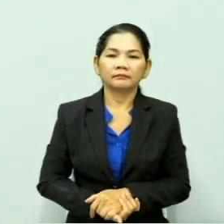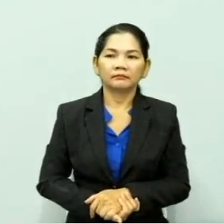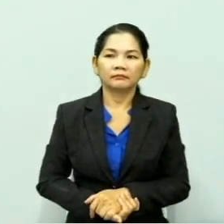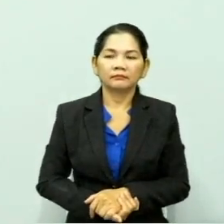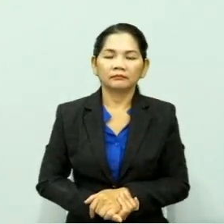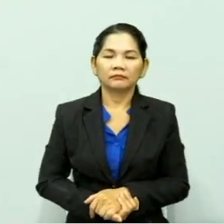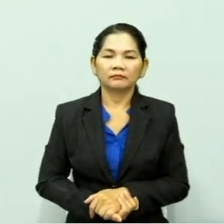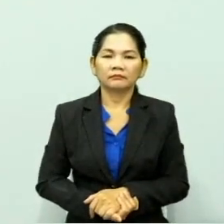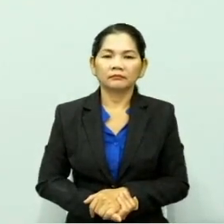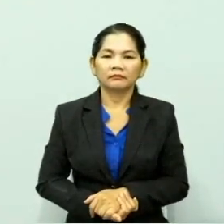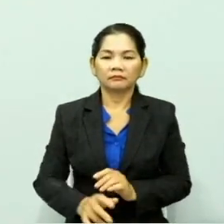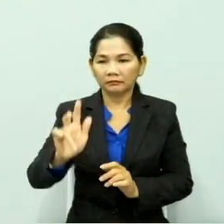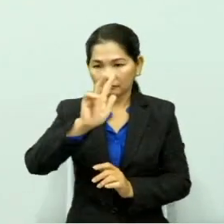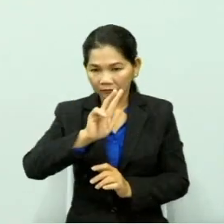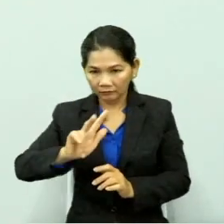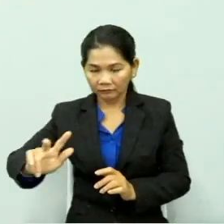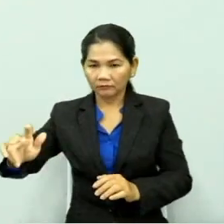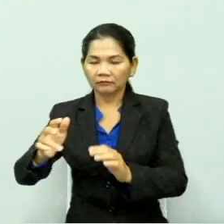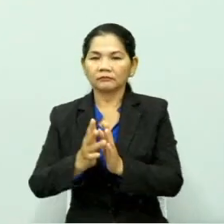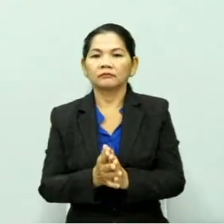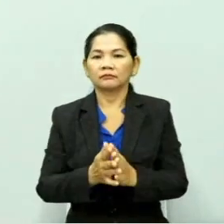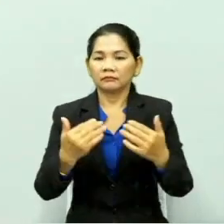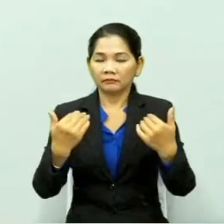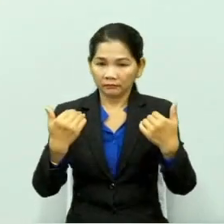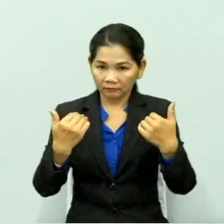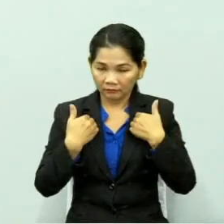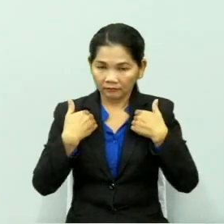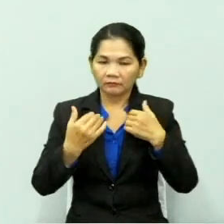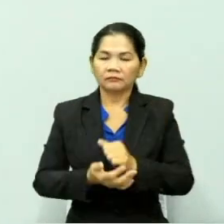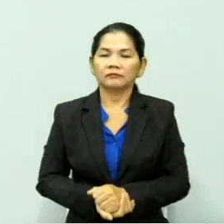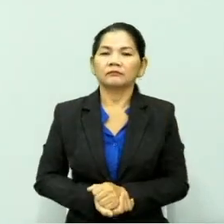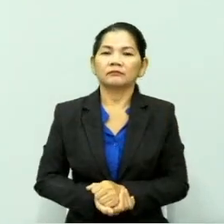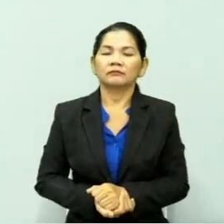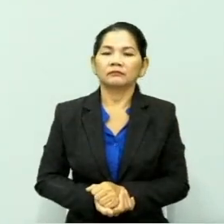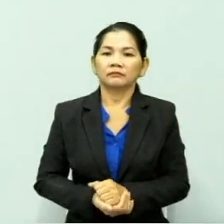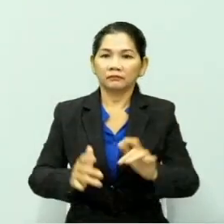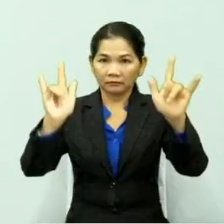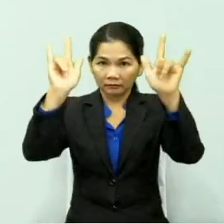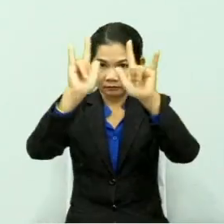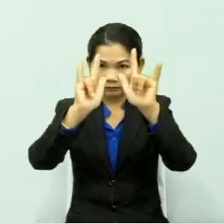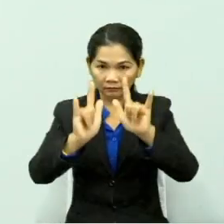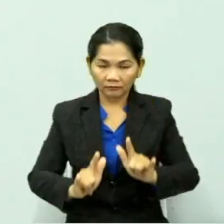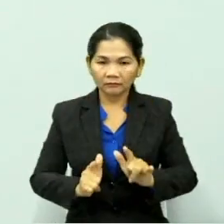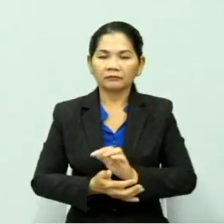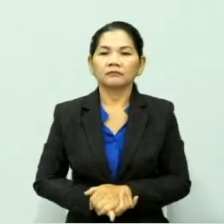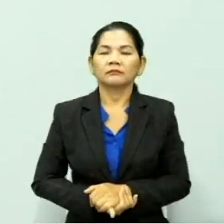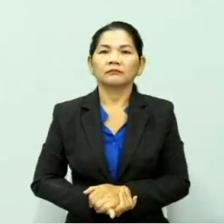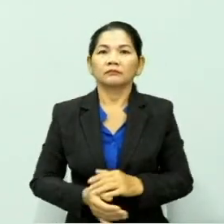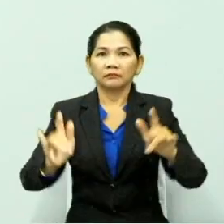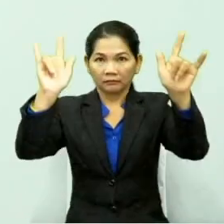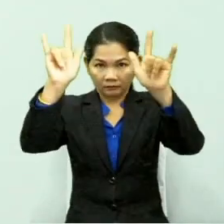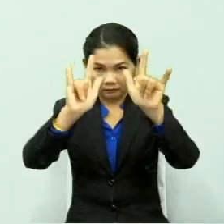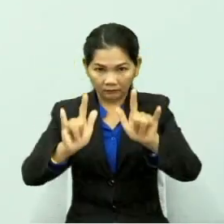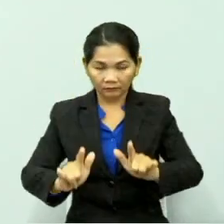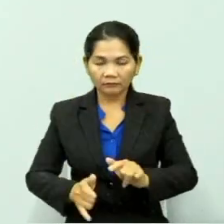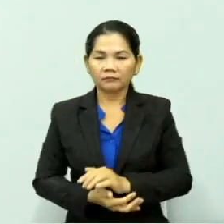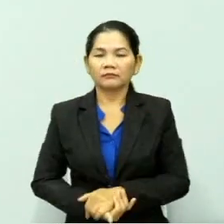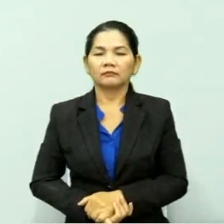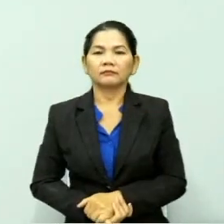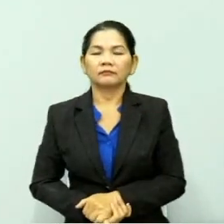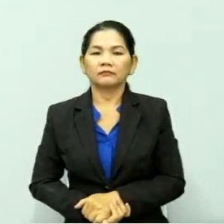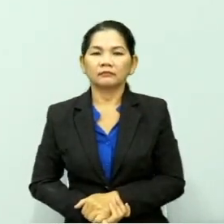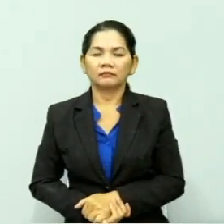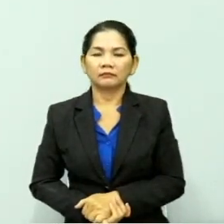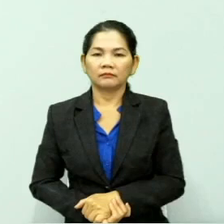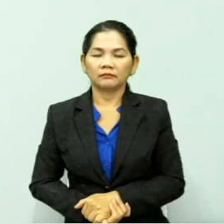chà cứ miên pra sát bà bốn chà bần to tức con kịch bần to tiết hay chlai pra bạp này cừu nè con á chà